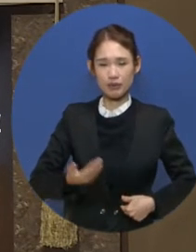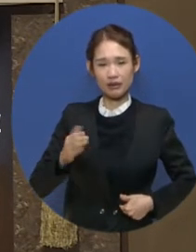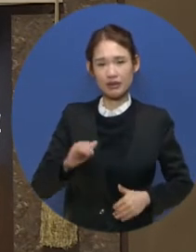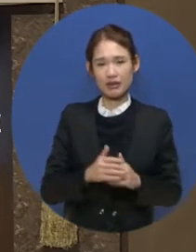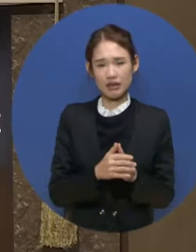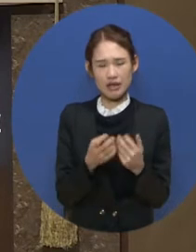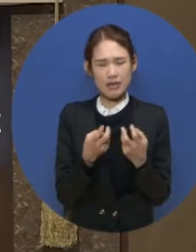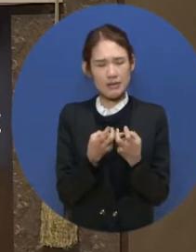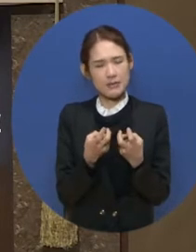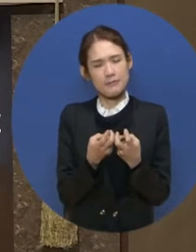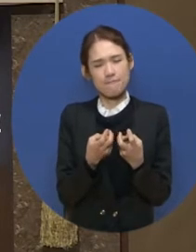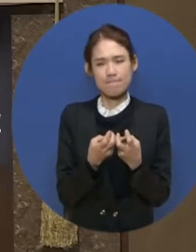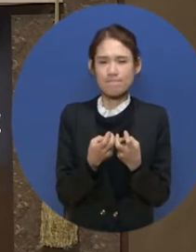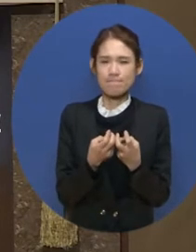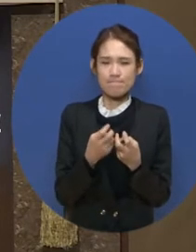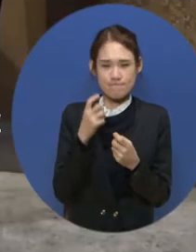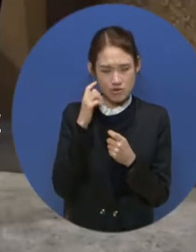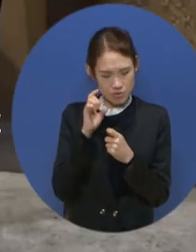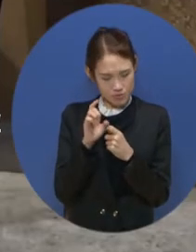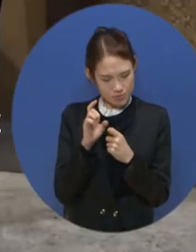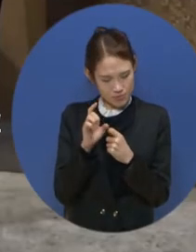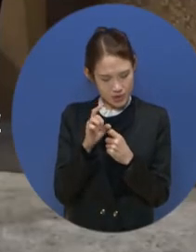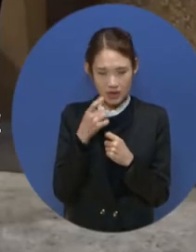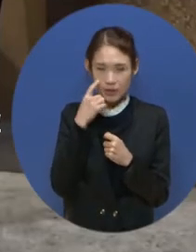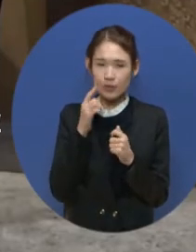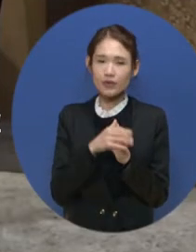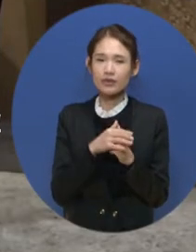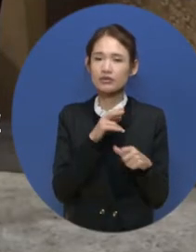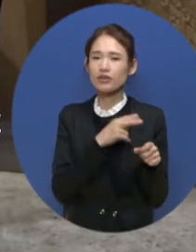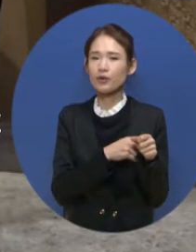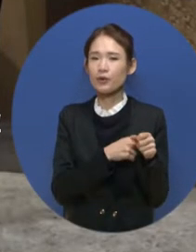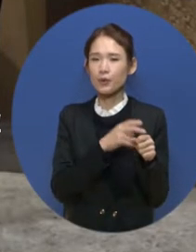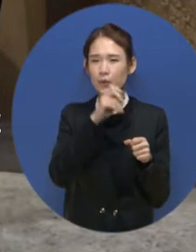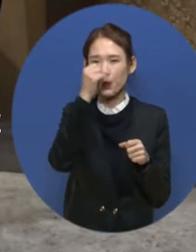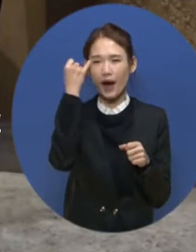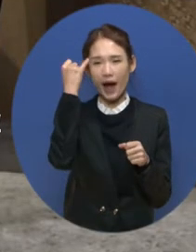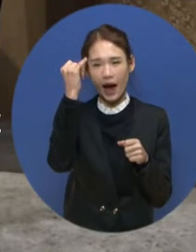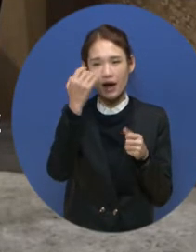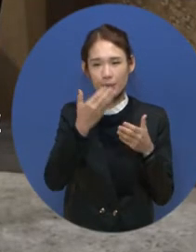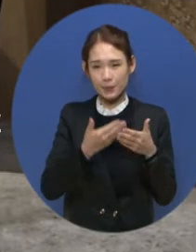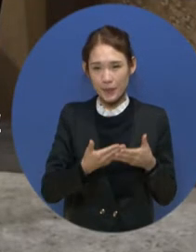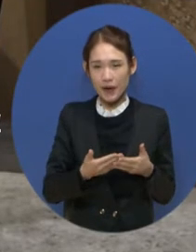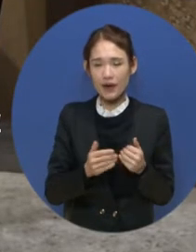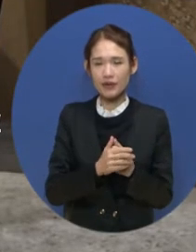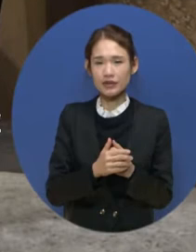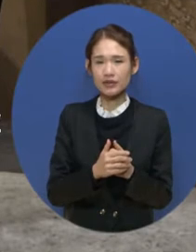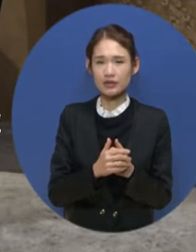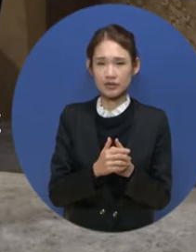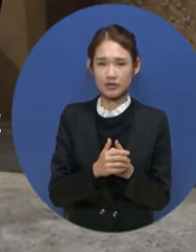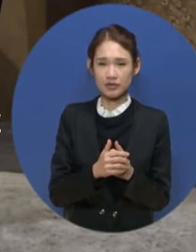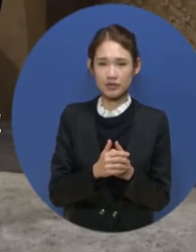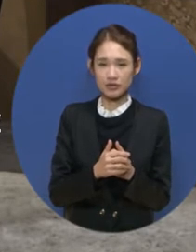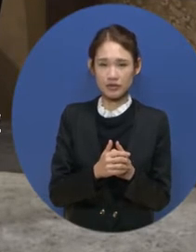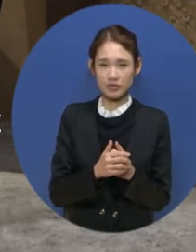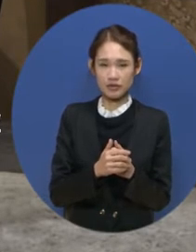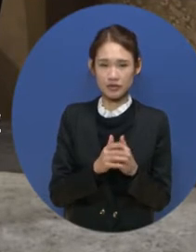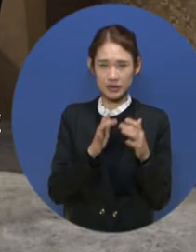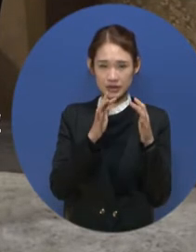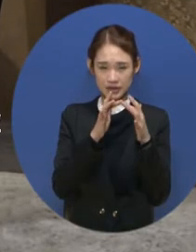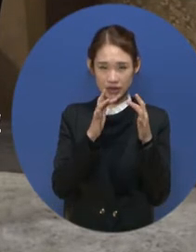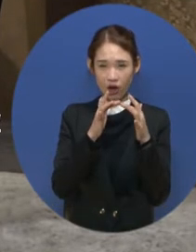방법이 없을까 또 하니까 또 지금 선생님들이 더 좋은 아이디어를 많이 내 들어가서 떠날 거라 온라인으로